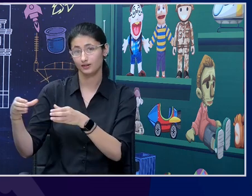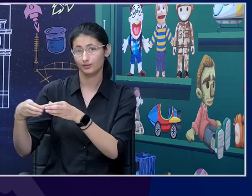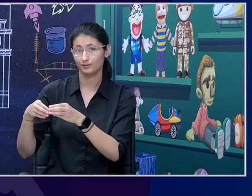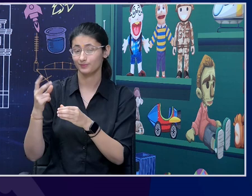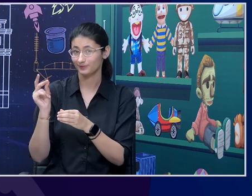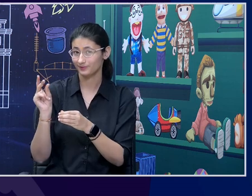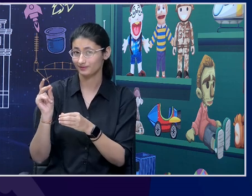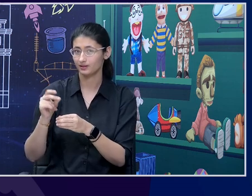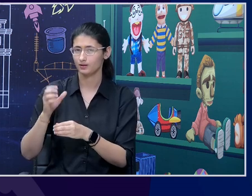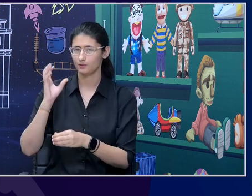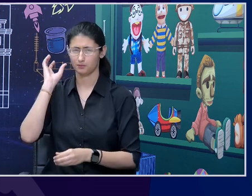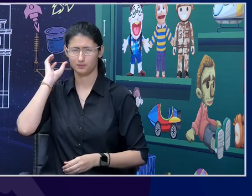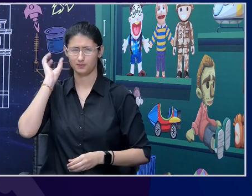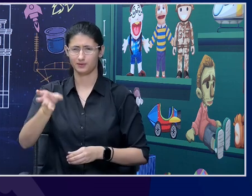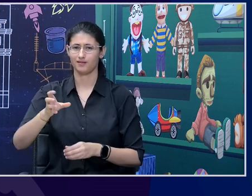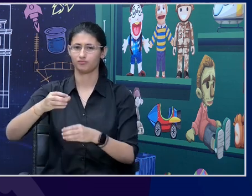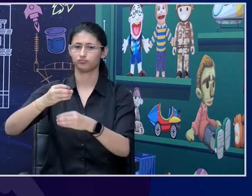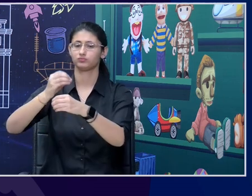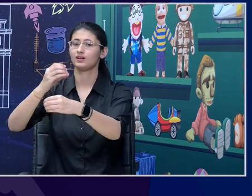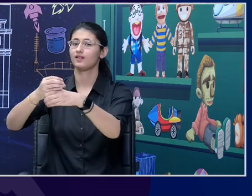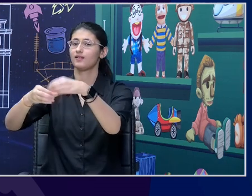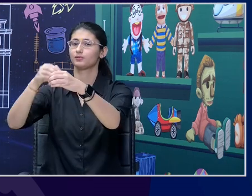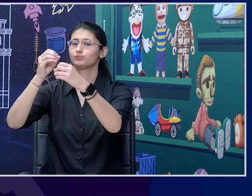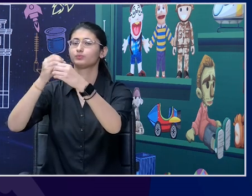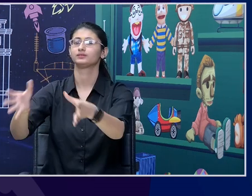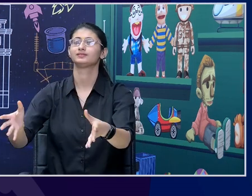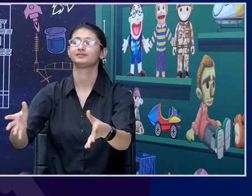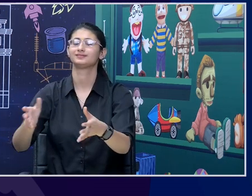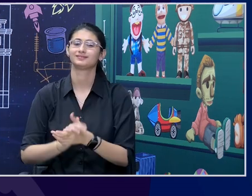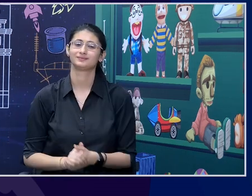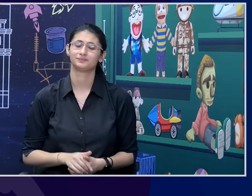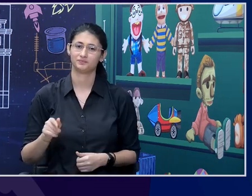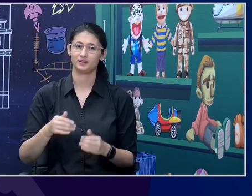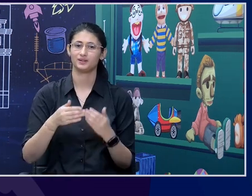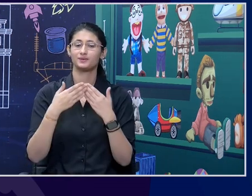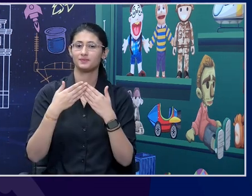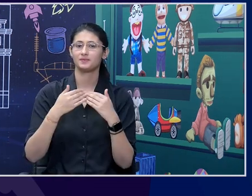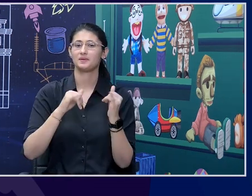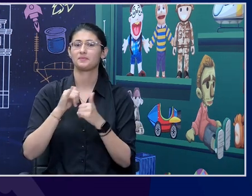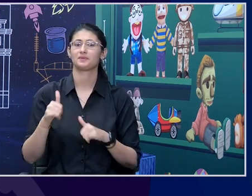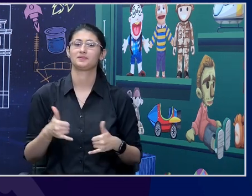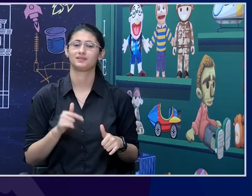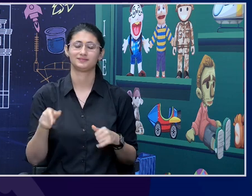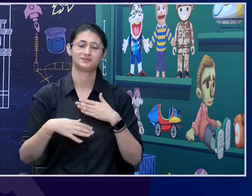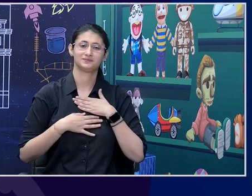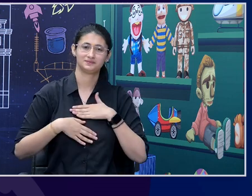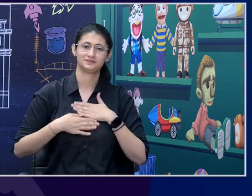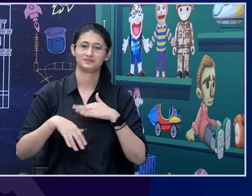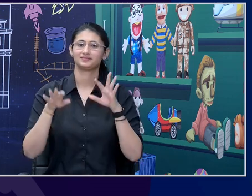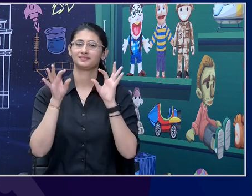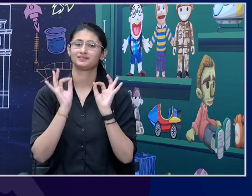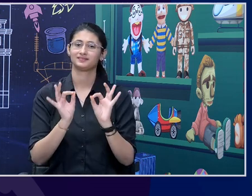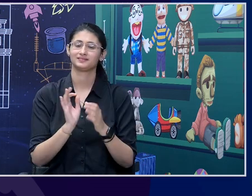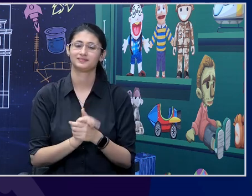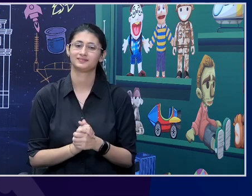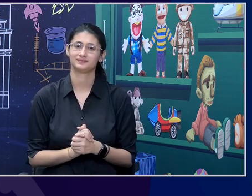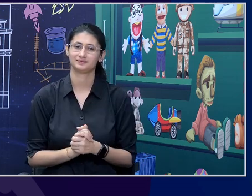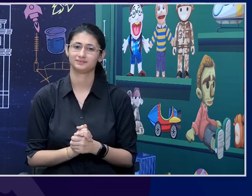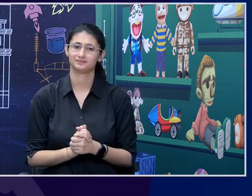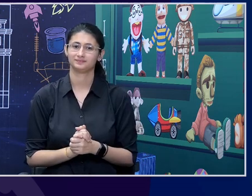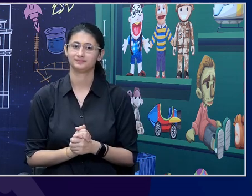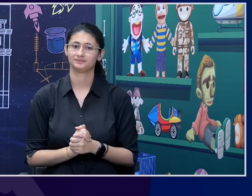उसके बच्चे बहुत ज्यादा लूटते हैं इसका स्कूल में खास कर जब लंच का टाइम होता है तो चलो गतिविधि में